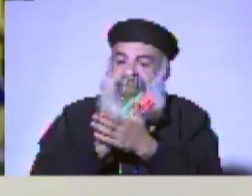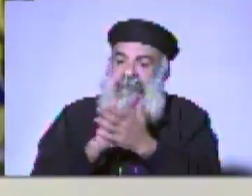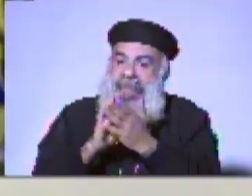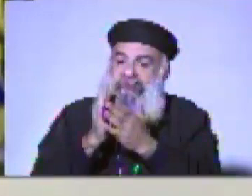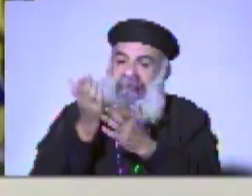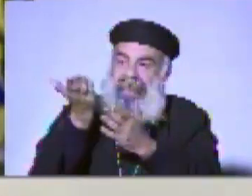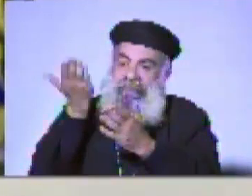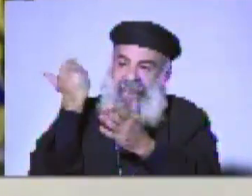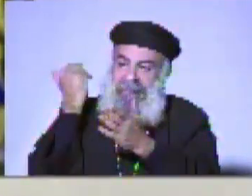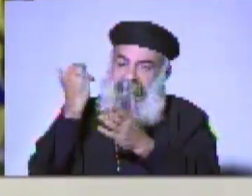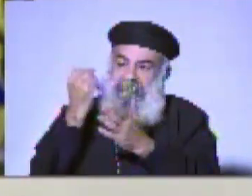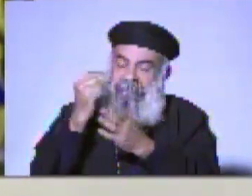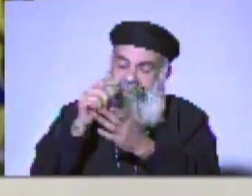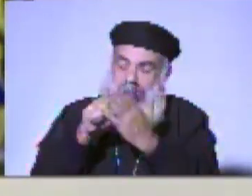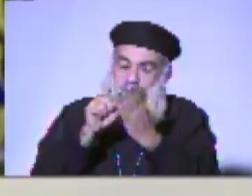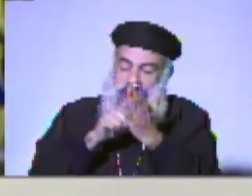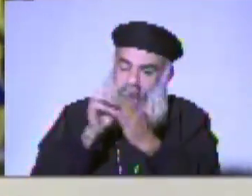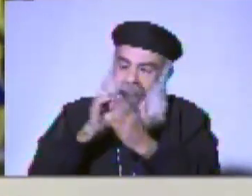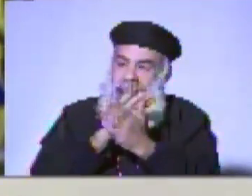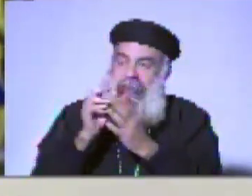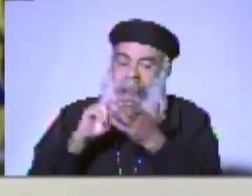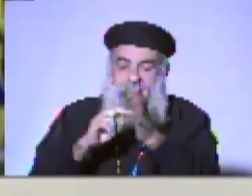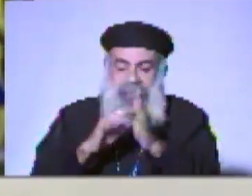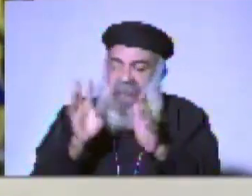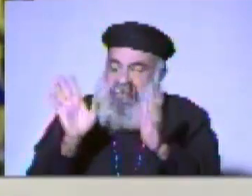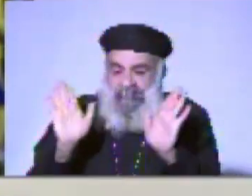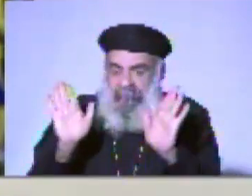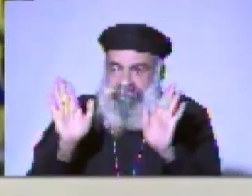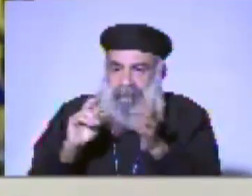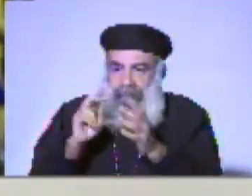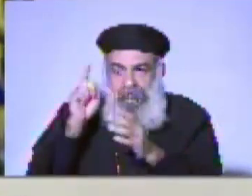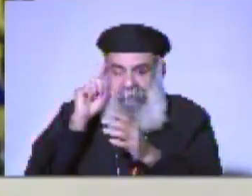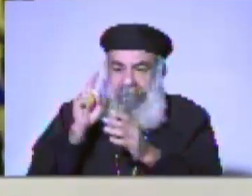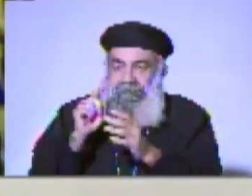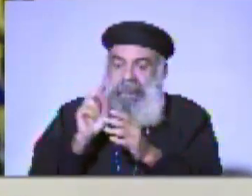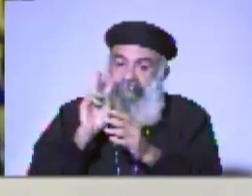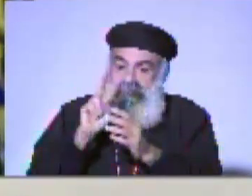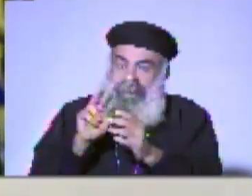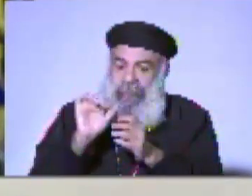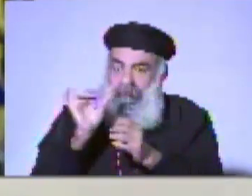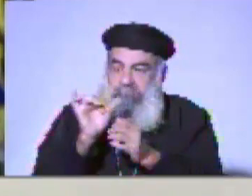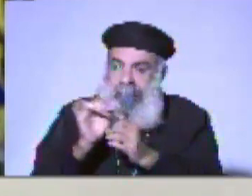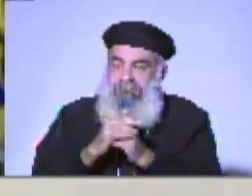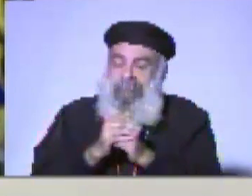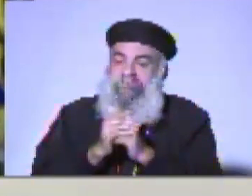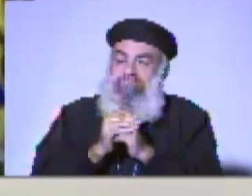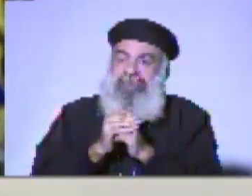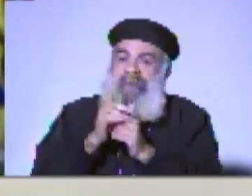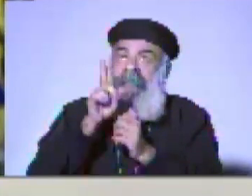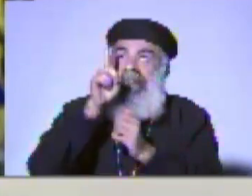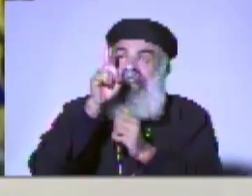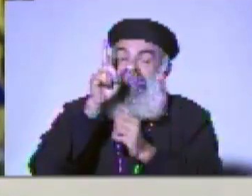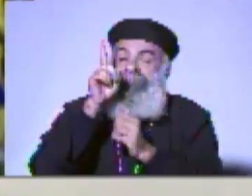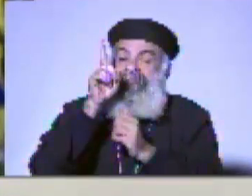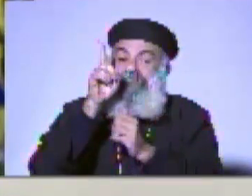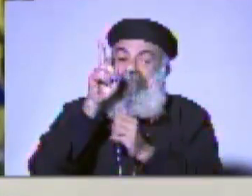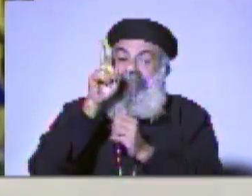الناموس عاجزا عنه فيما كان ضعيفا من الجسد سيب من ديه بص الحته اللي بعديها الله